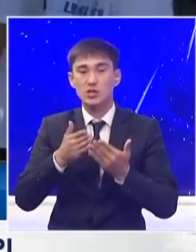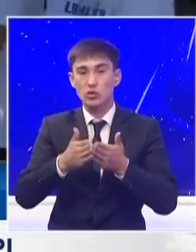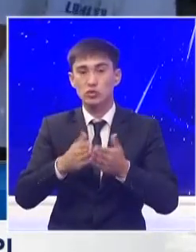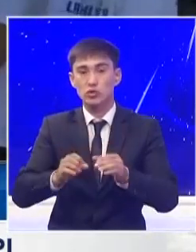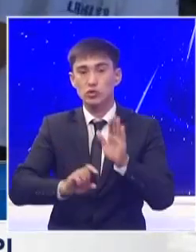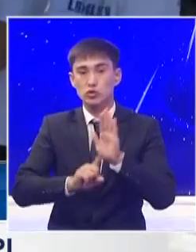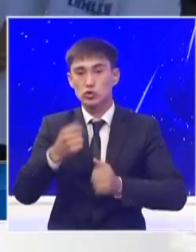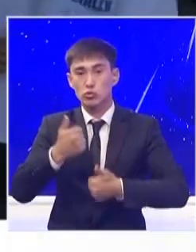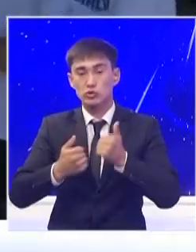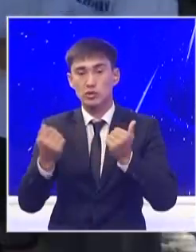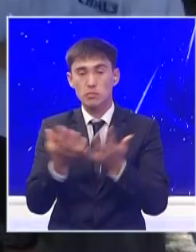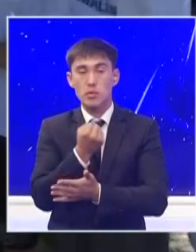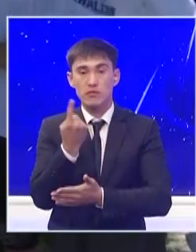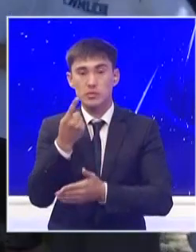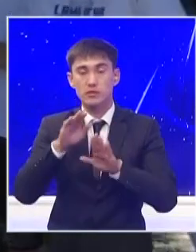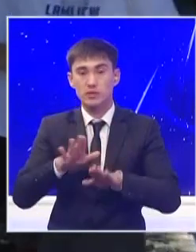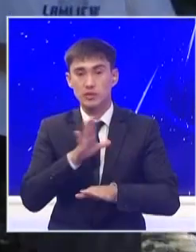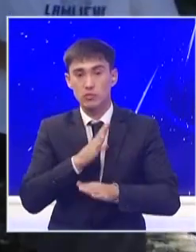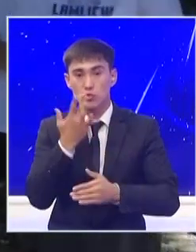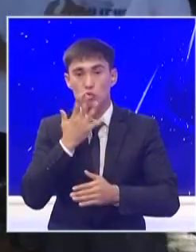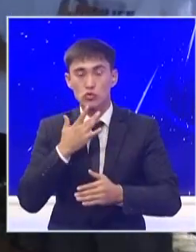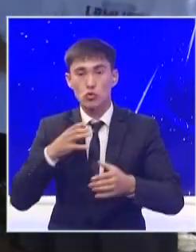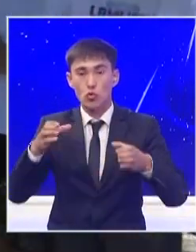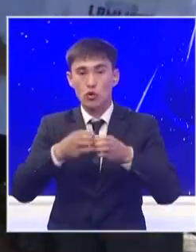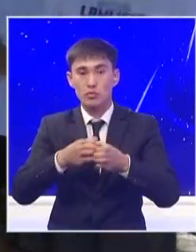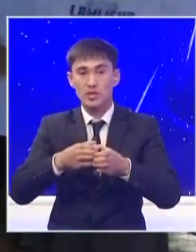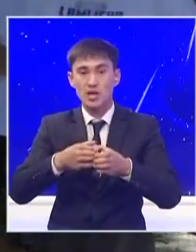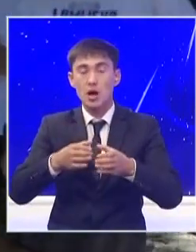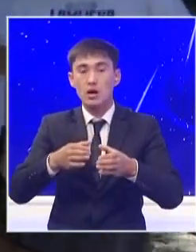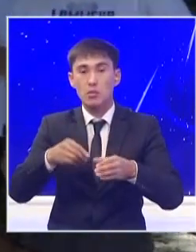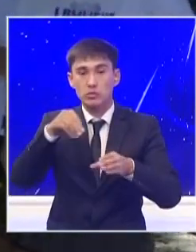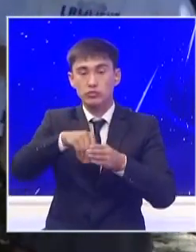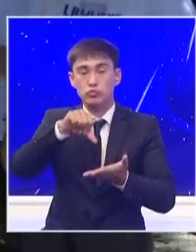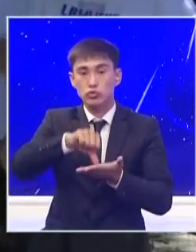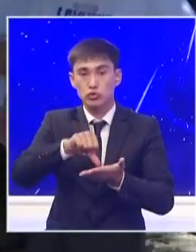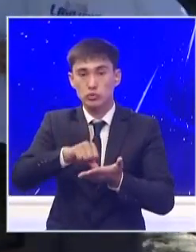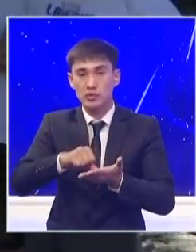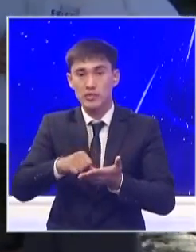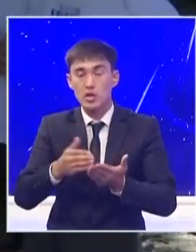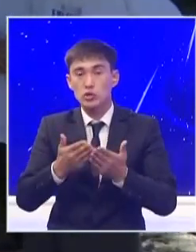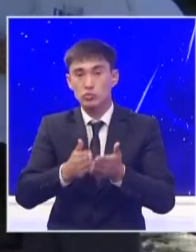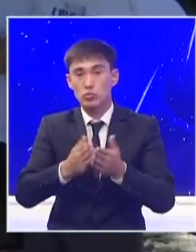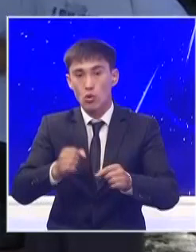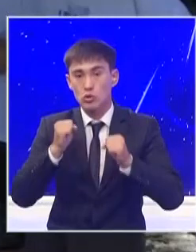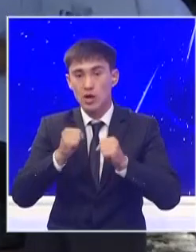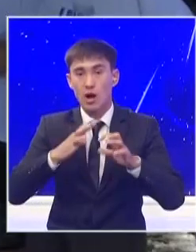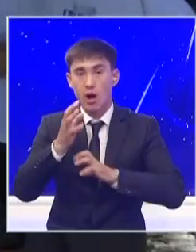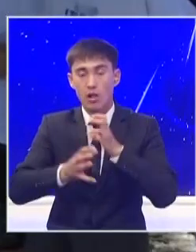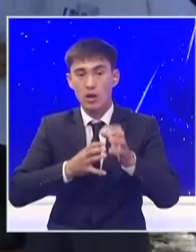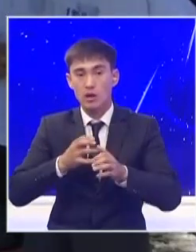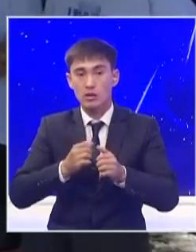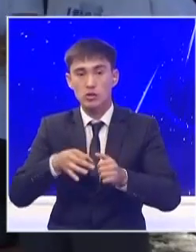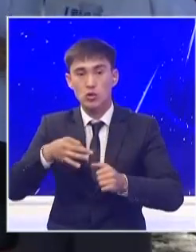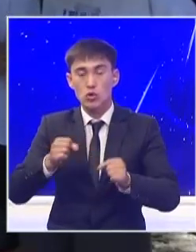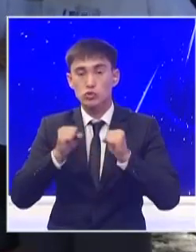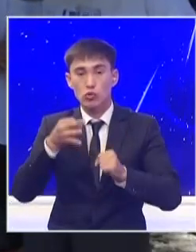алғашқы жүлделер ала бастадым. Бүгінгі күнде мен ұлттық құрамда штаттық команда мүшесімін. Желкенді спорттан халықаралық санаттағы спорт